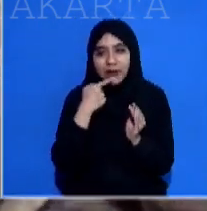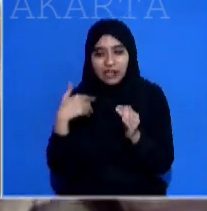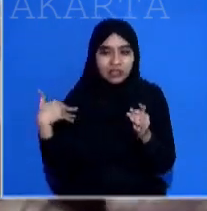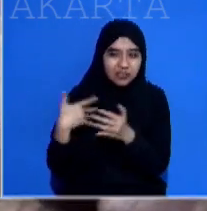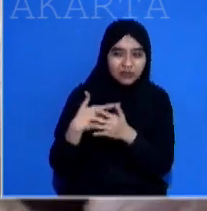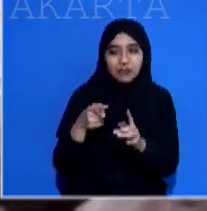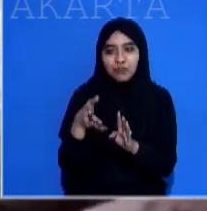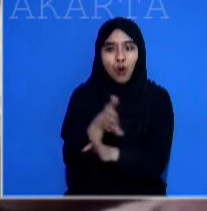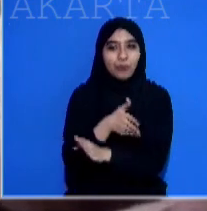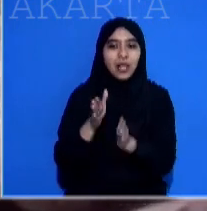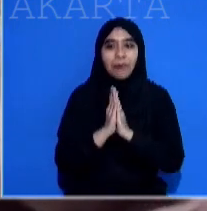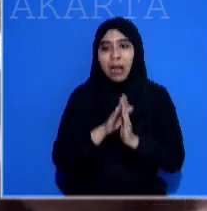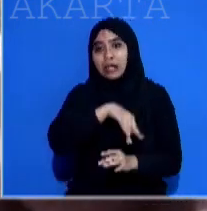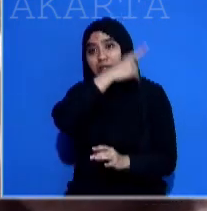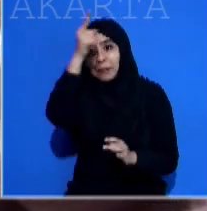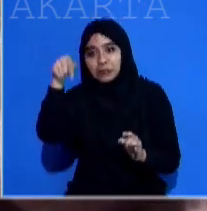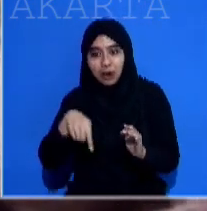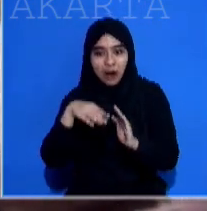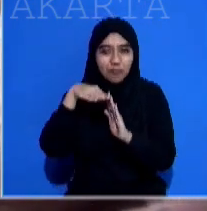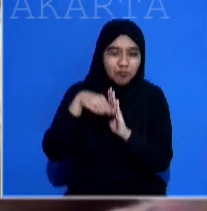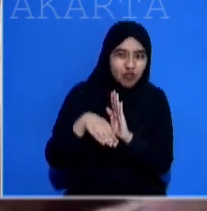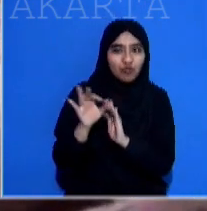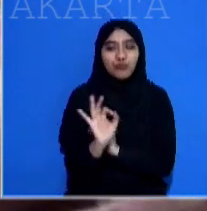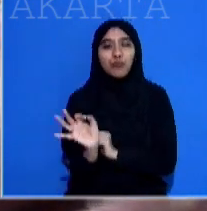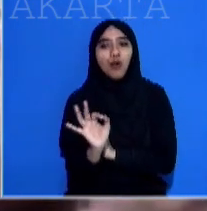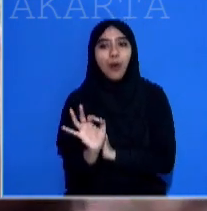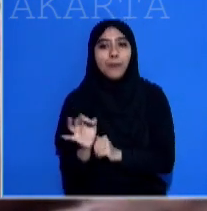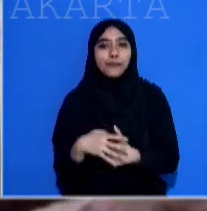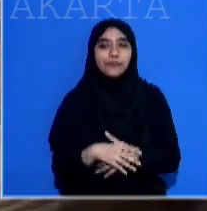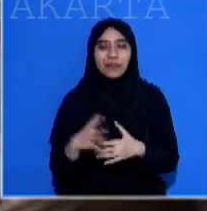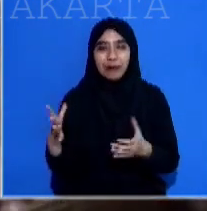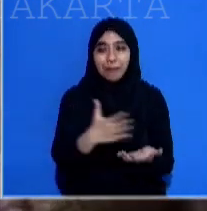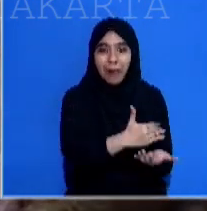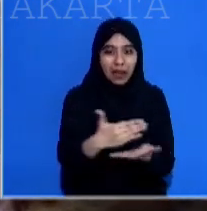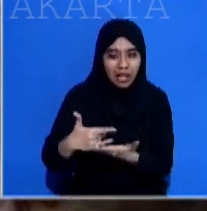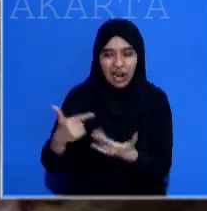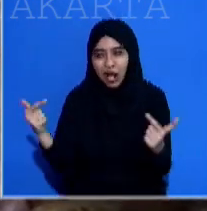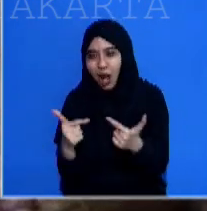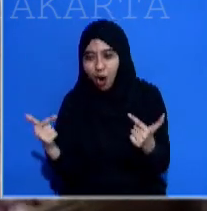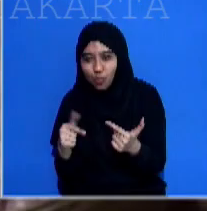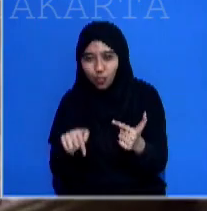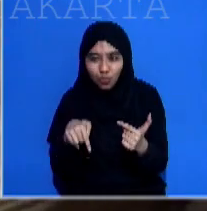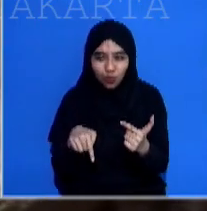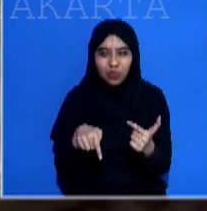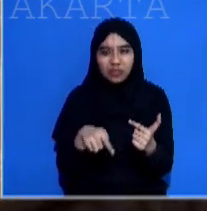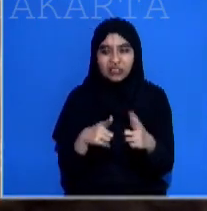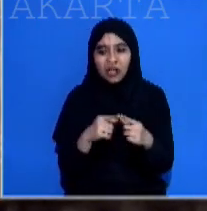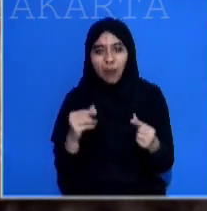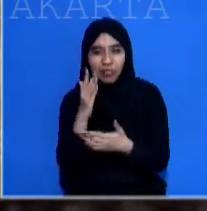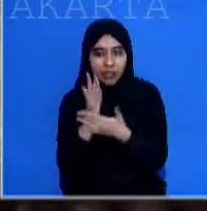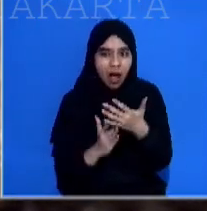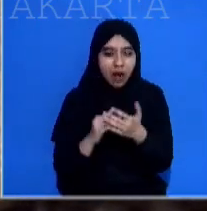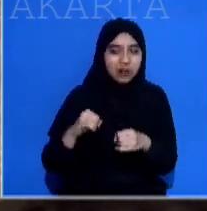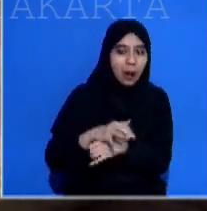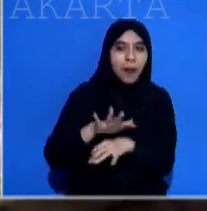Lebaran dan hingga kini belum ada tanda penurunan. Terganggunya panen di beberapa sentra bawang merah di Jawa Tengah diduga menjadi penyebab